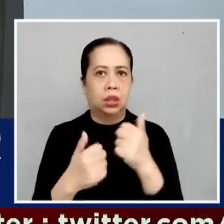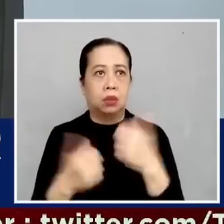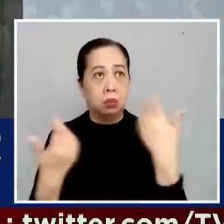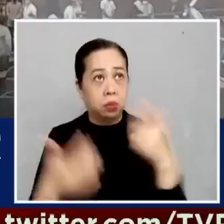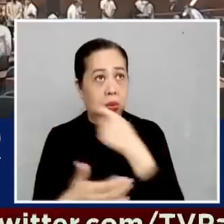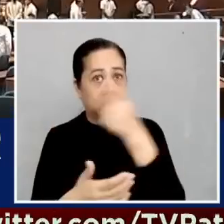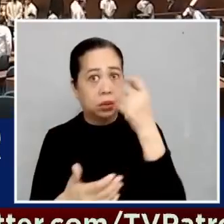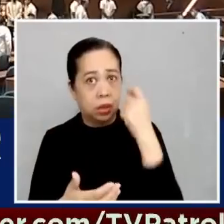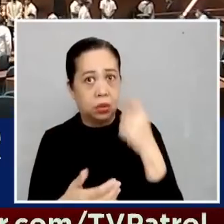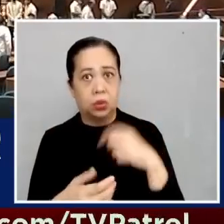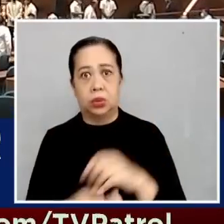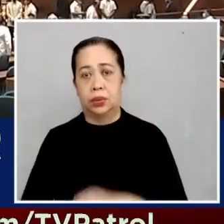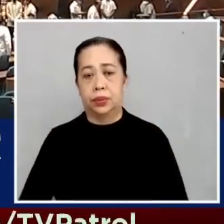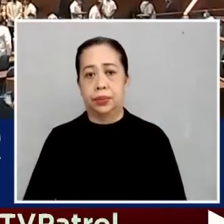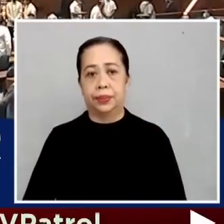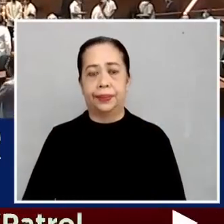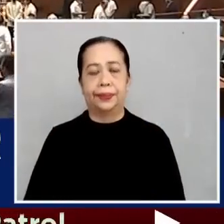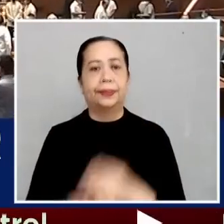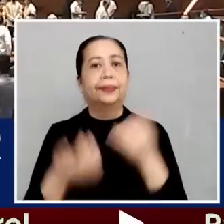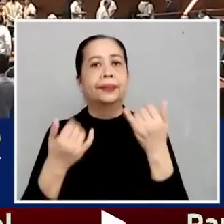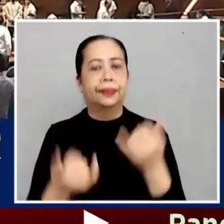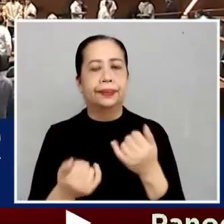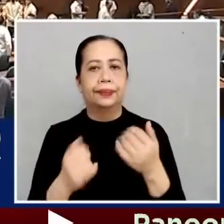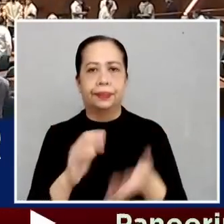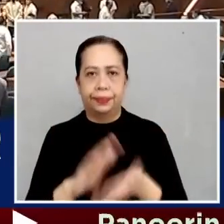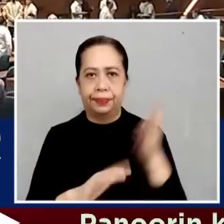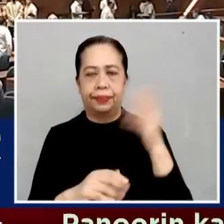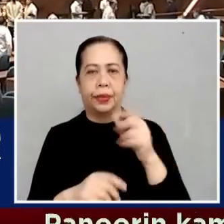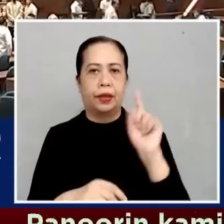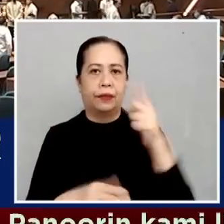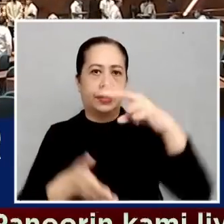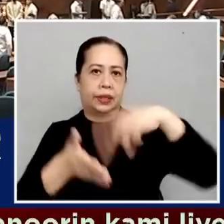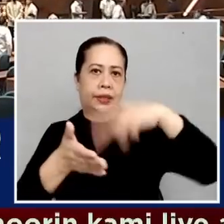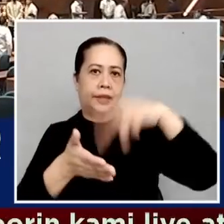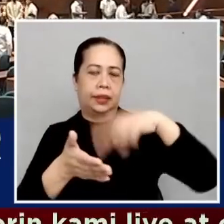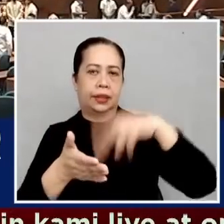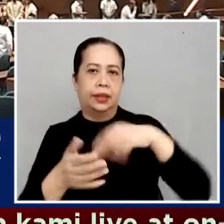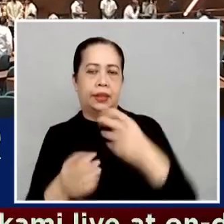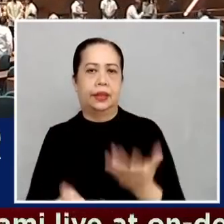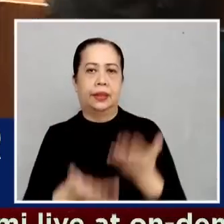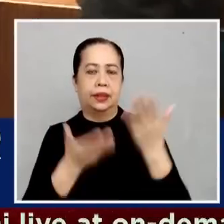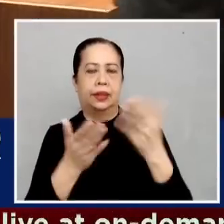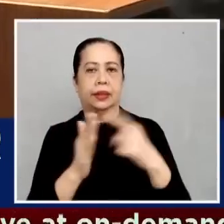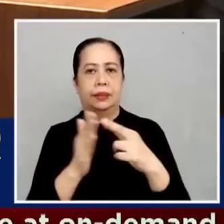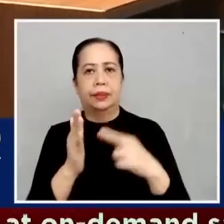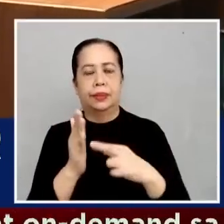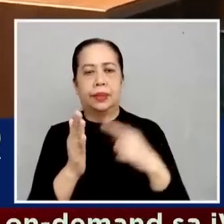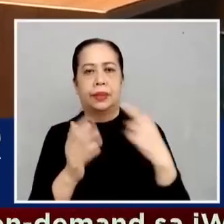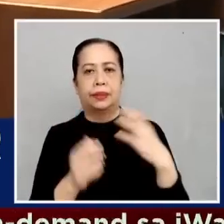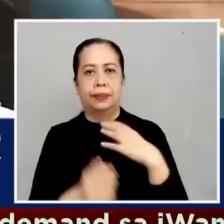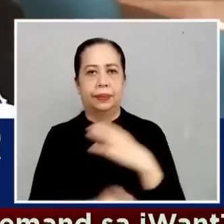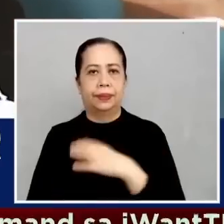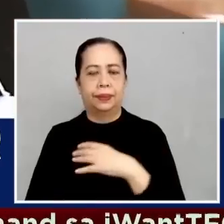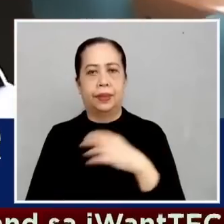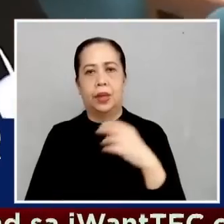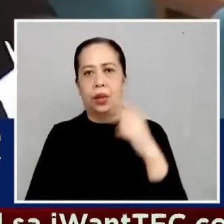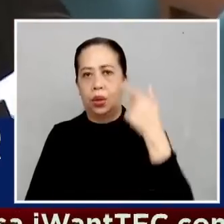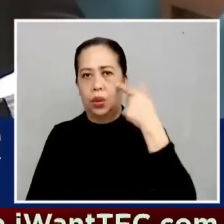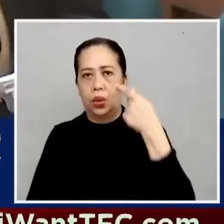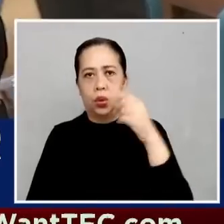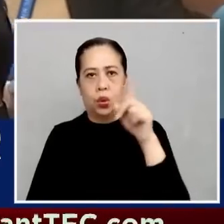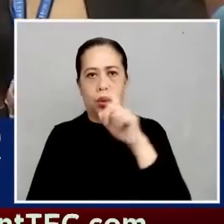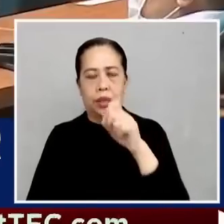nakakapagtapos. Sa ngayon, lusot na sa unang pagbasa ang panukala ni Representative Goles. Dadaan pa ito sa hearing